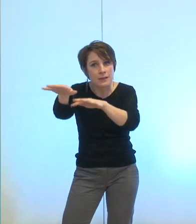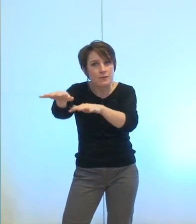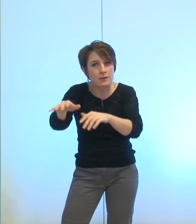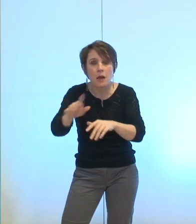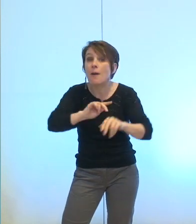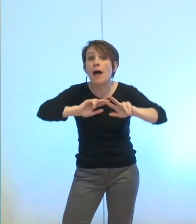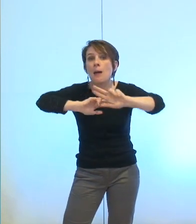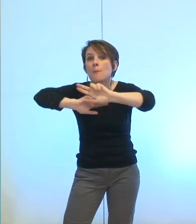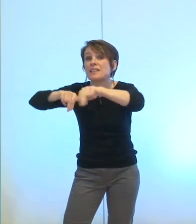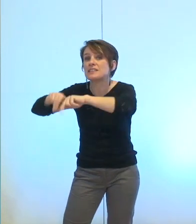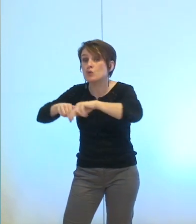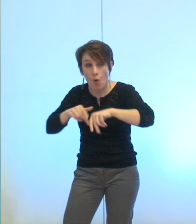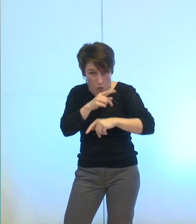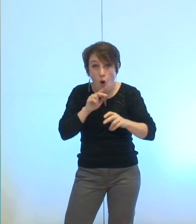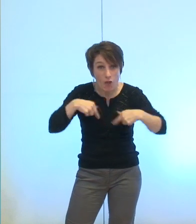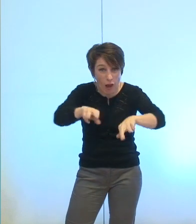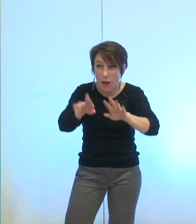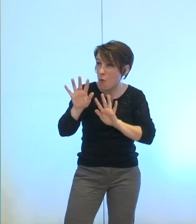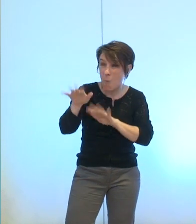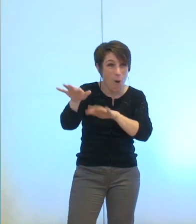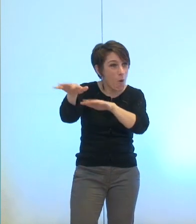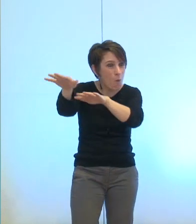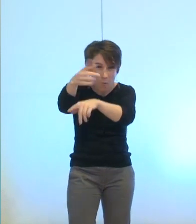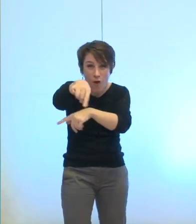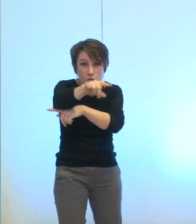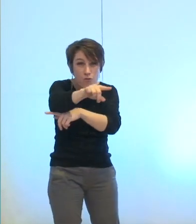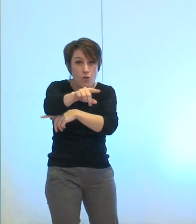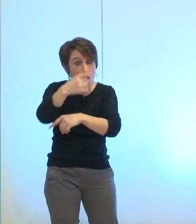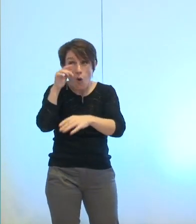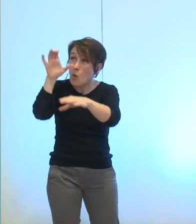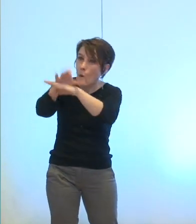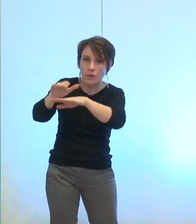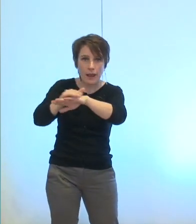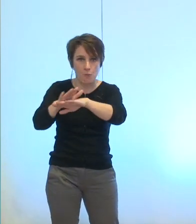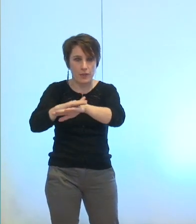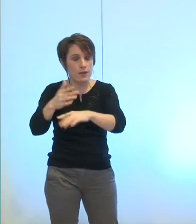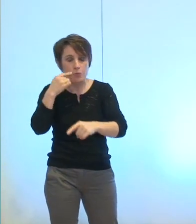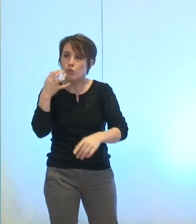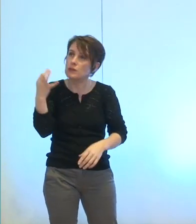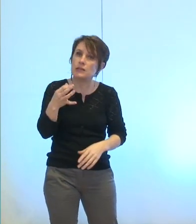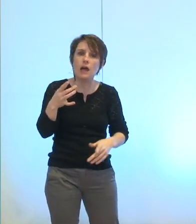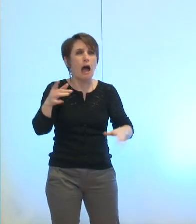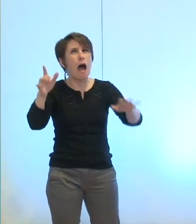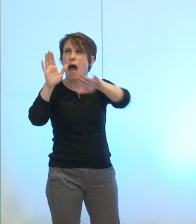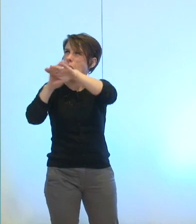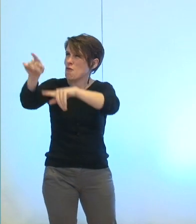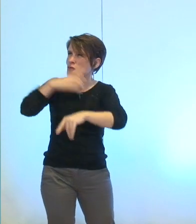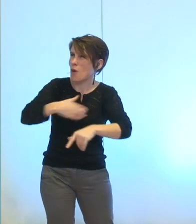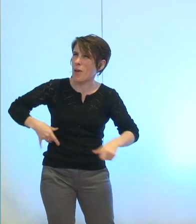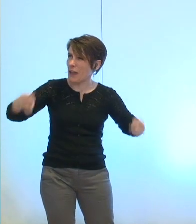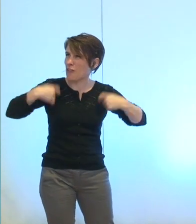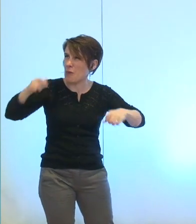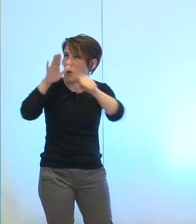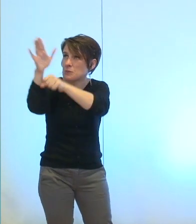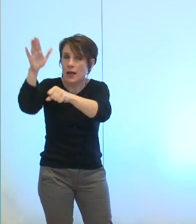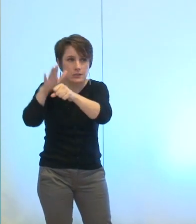pétitionniz vous étiez dans la rue avec ceux qui étaient contre ces politiquesl en nous expliquant que nous n'en faisions pas assez